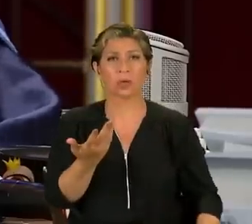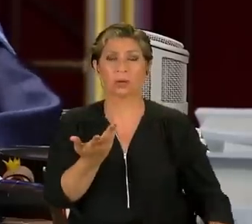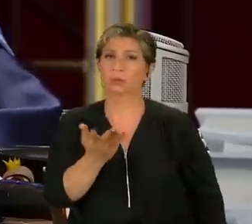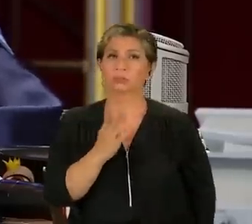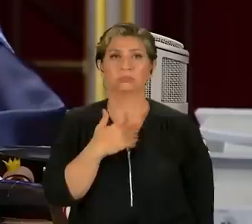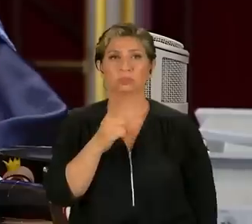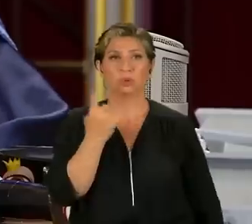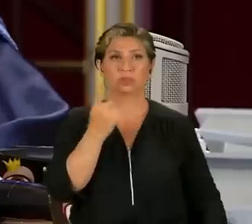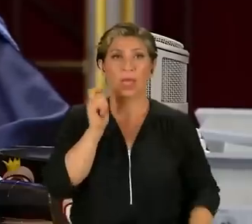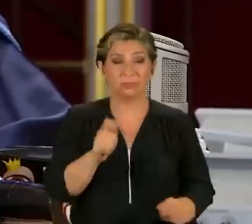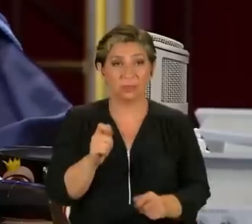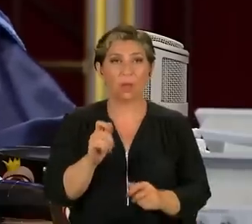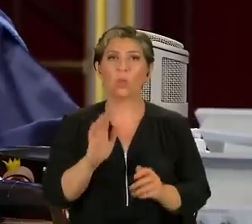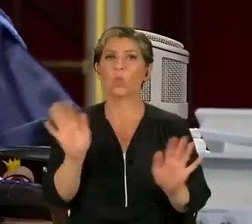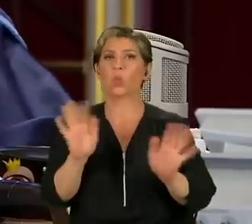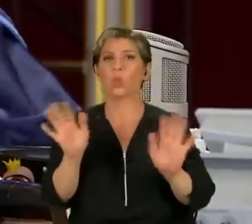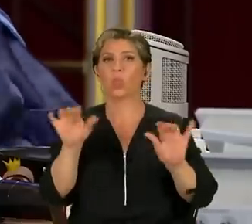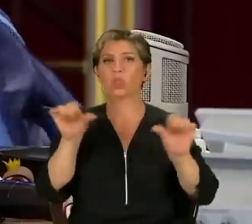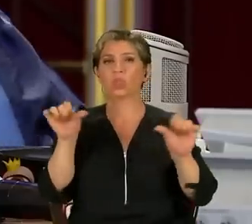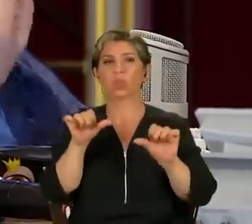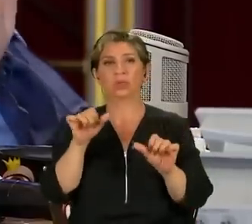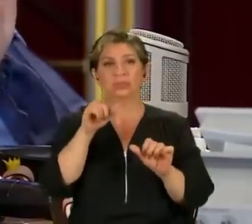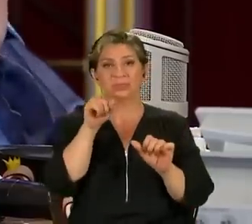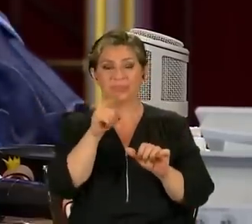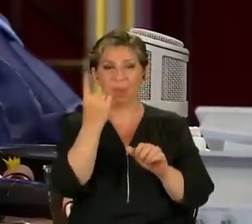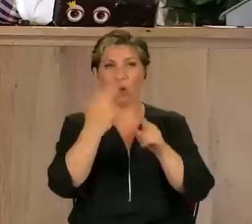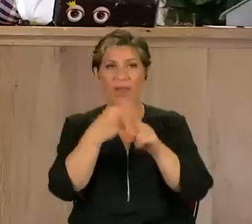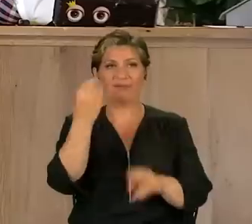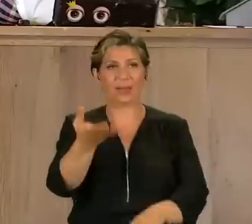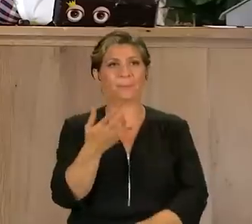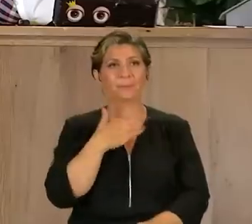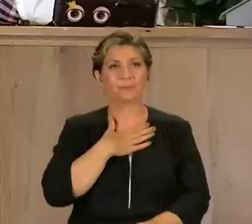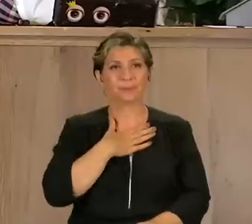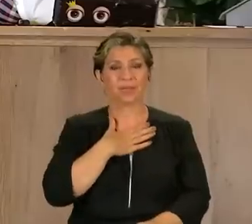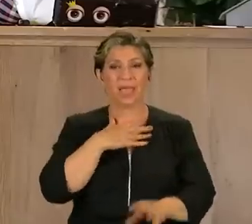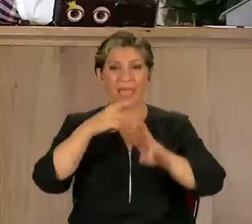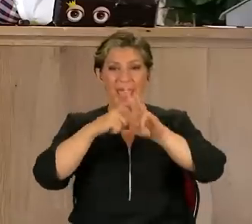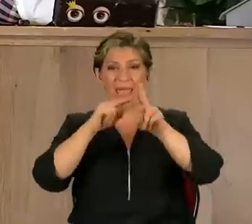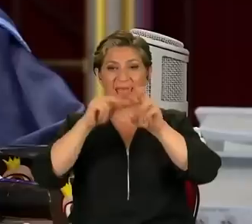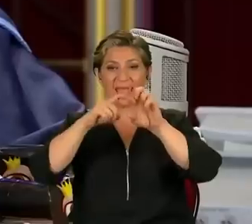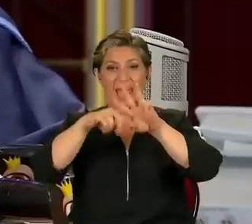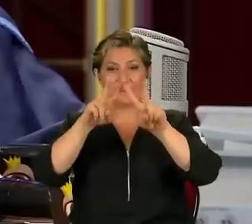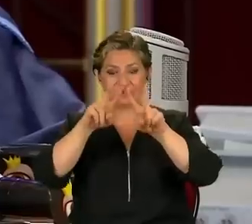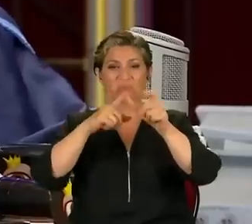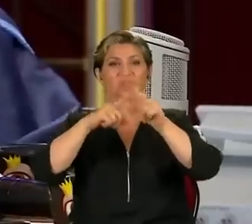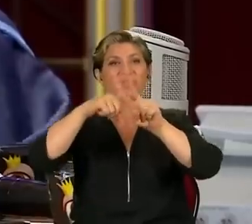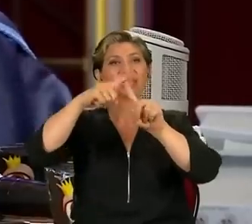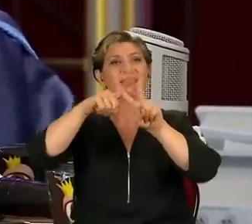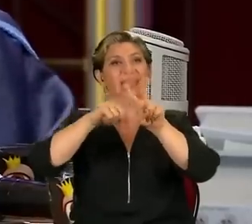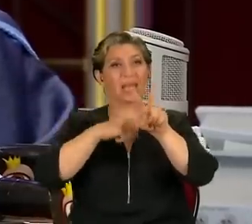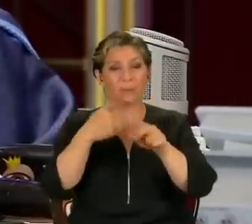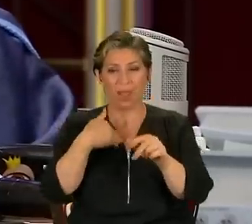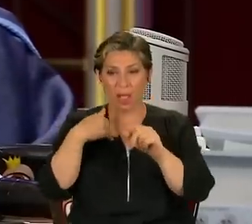Ha biz böyle bir şey yapsak, yani sana şöyle bir örnek vereyim. Ekrem Çatay yaşıyor, ben